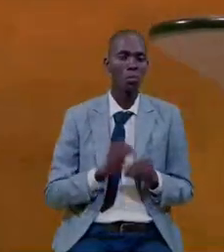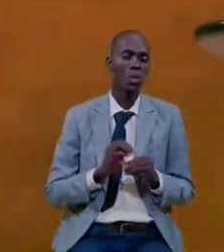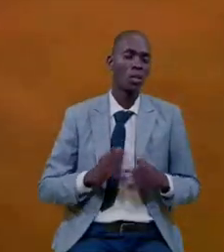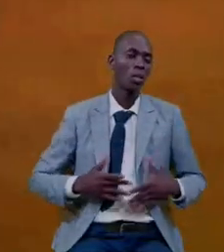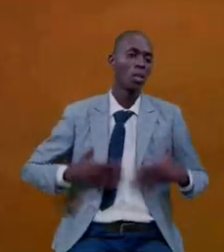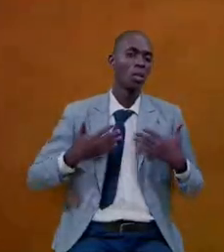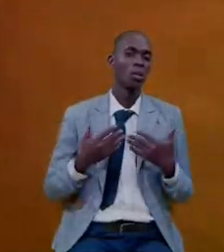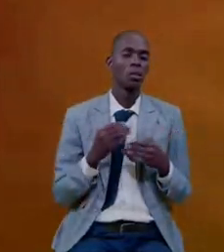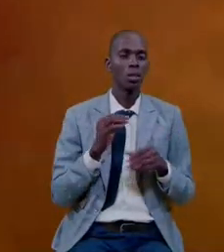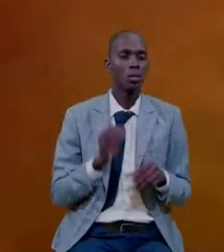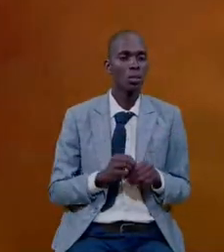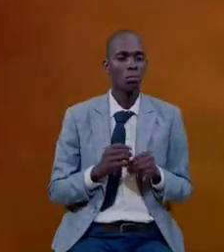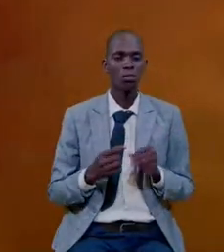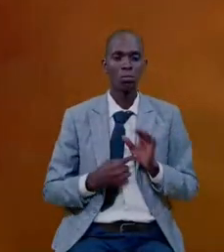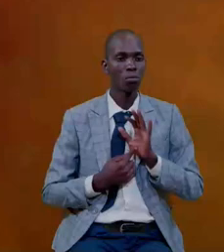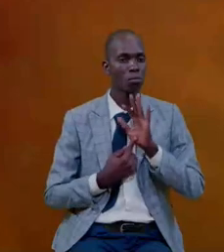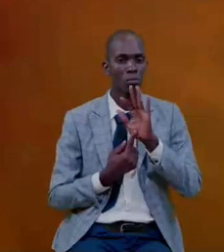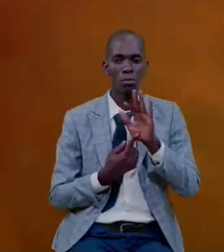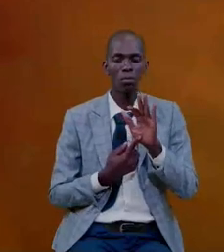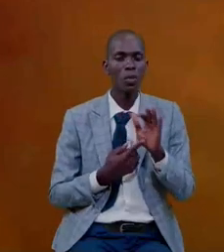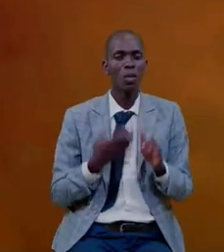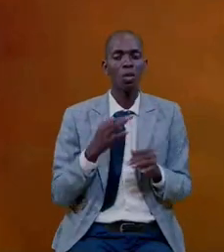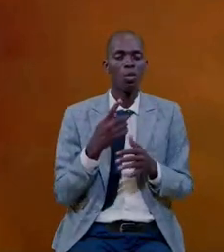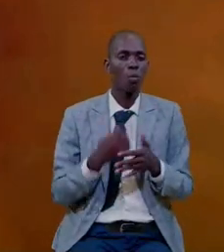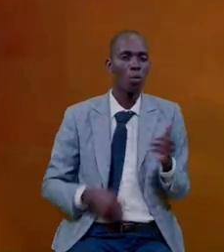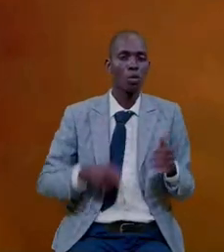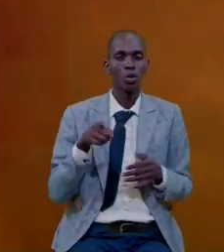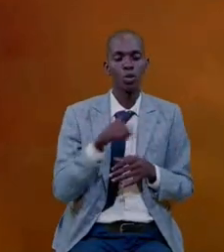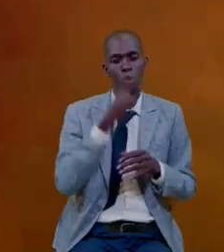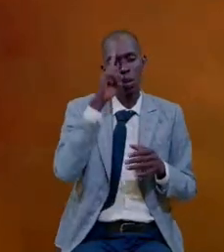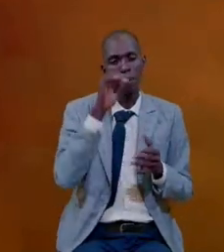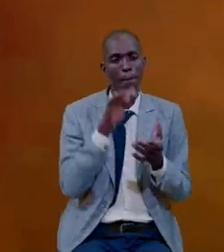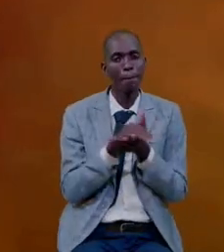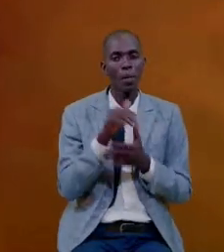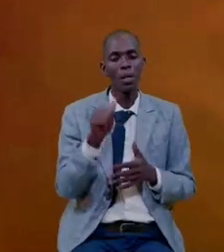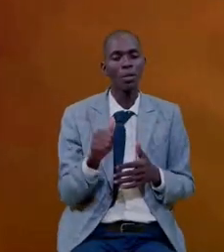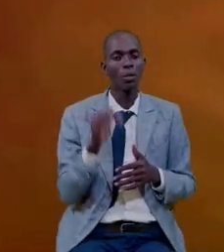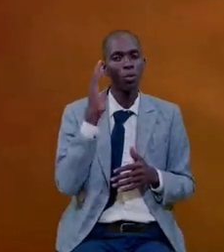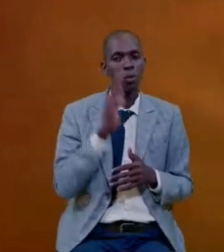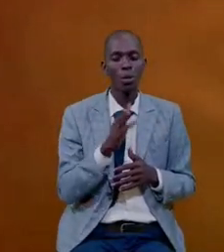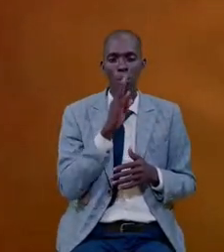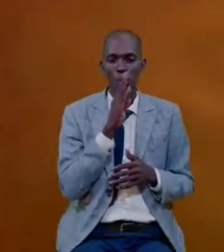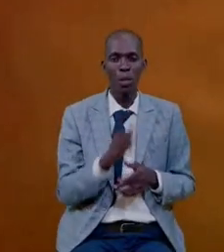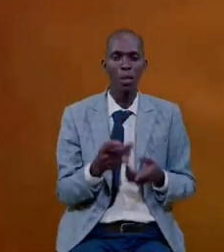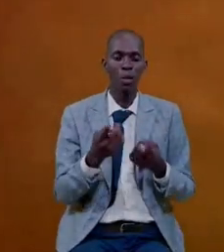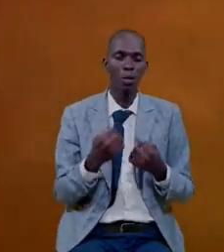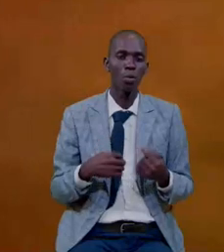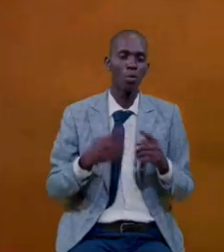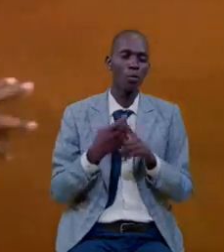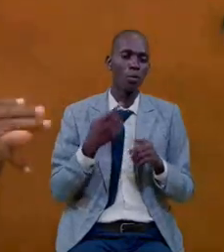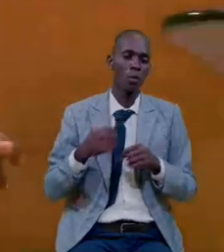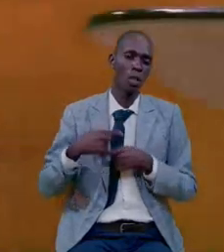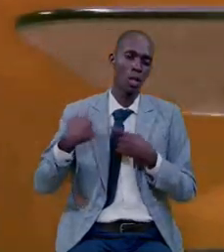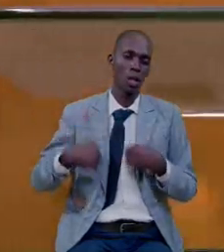dans la vie, en expression de ce que vous croyez, cela doit provenir d'un cœur